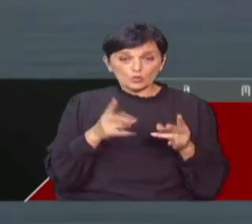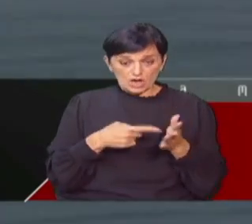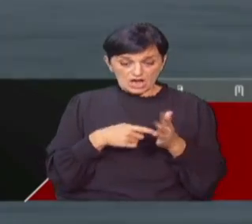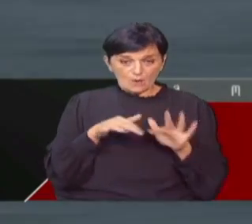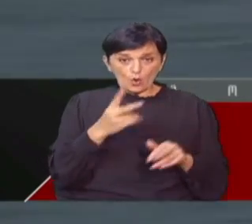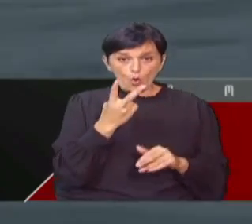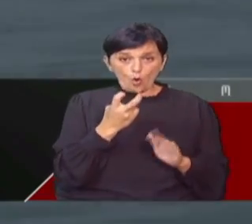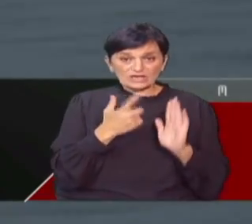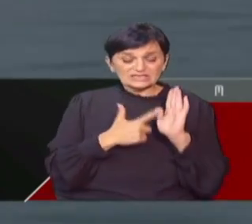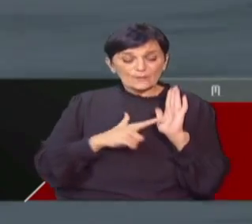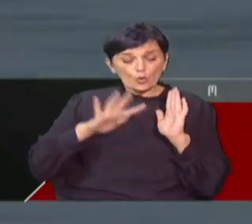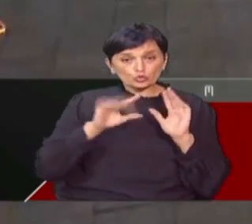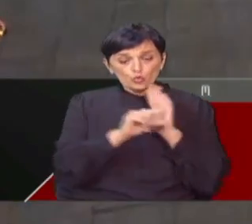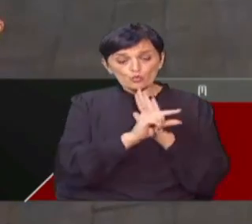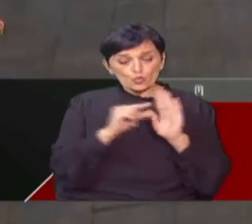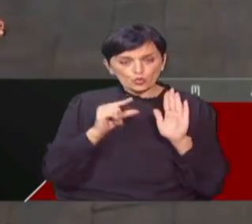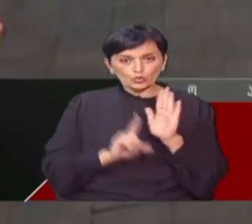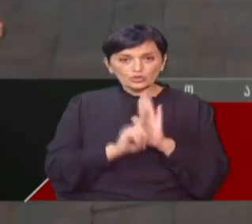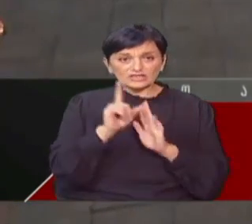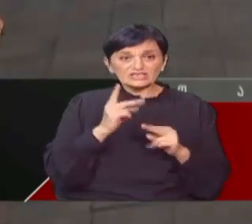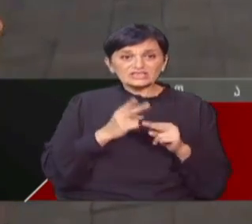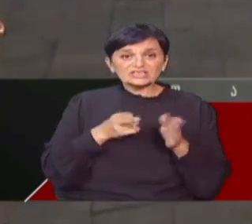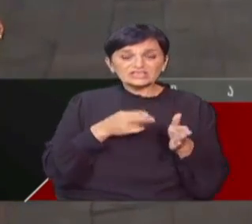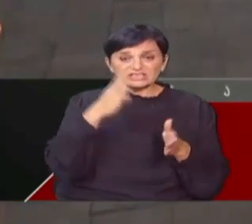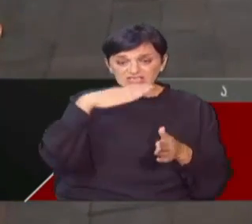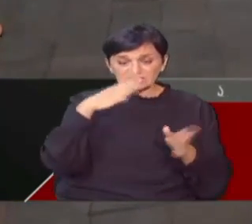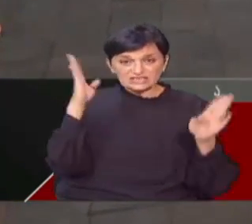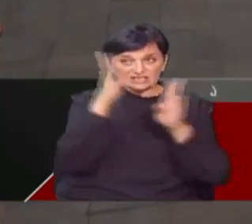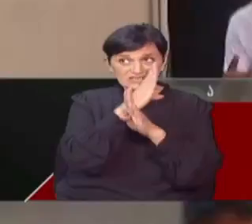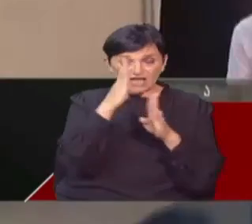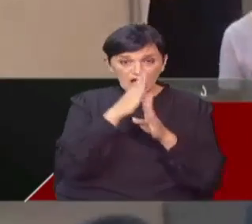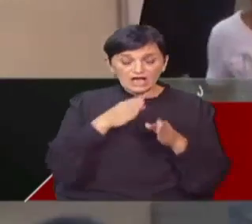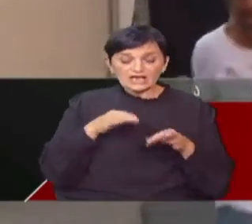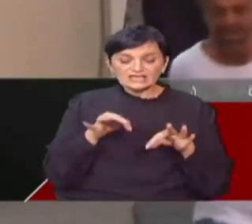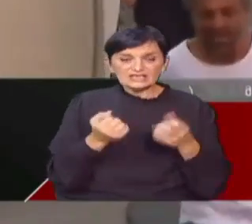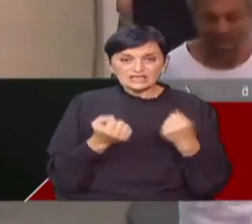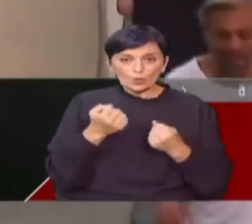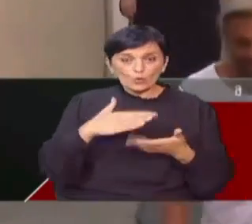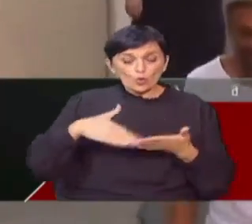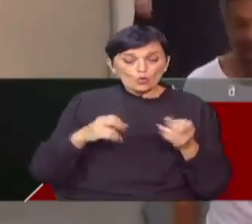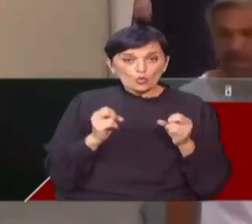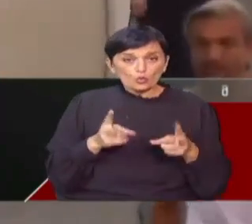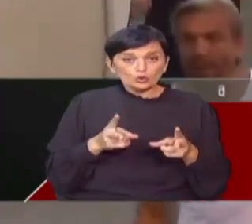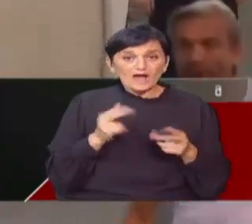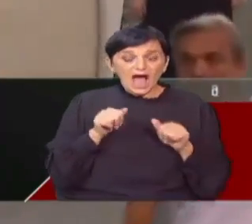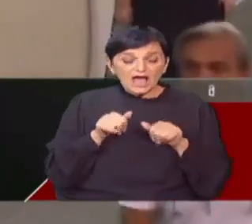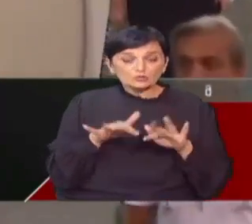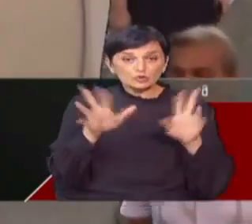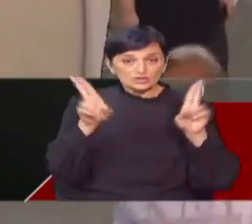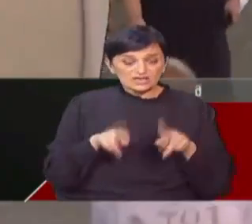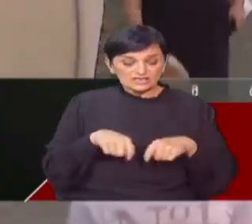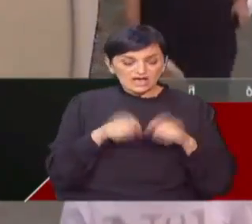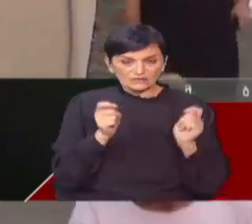გამოძიება 275 მუხლი დაიწყო, რაც რკინიგზის წყლის საჰაერო ან საბაგირო ტრანსპორტის მოძრაობის უსაფრთხოების ან ექსპლუატაციის წესის